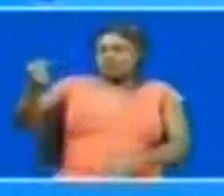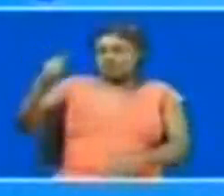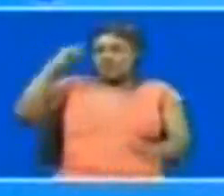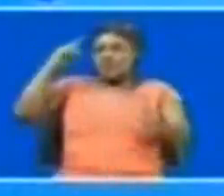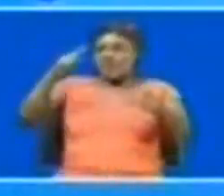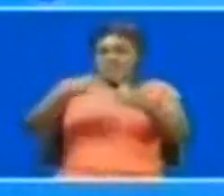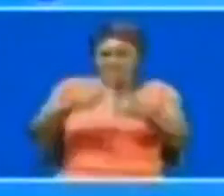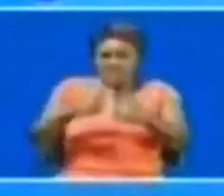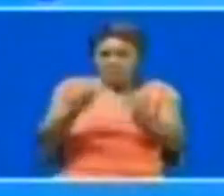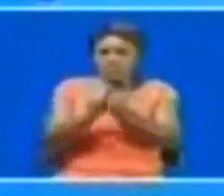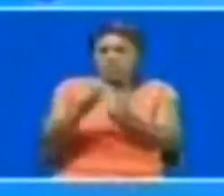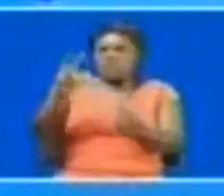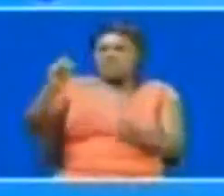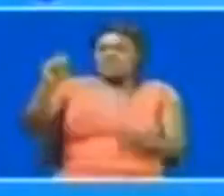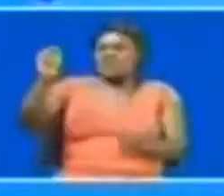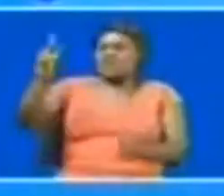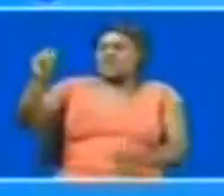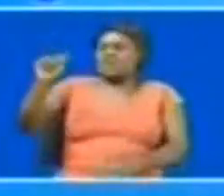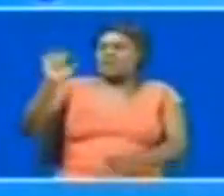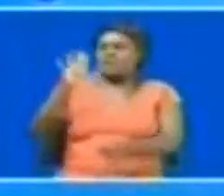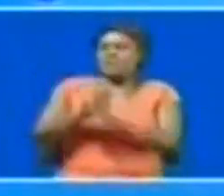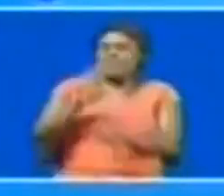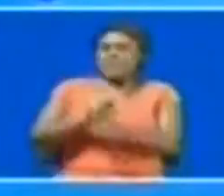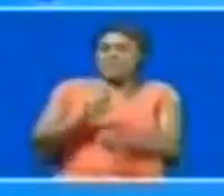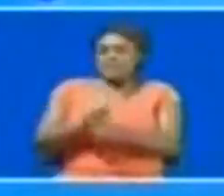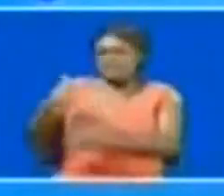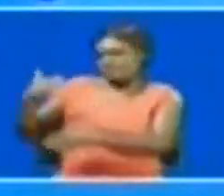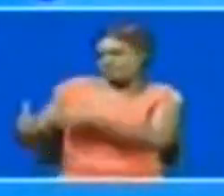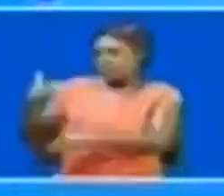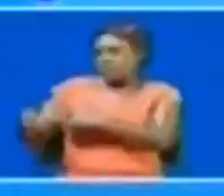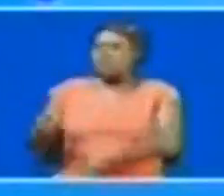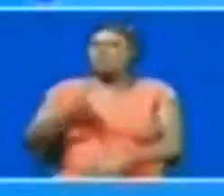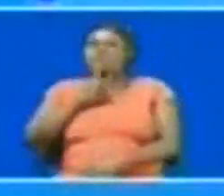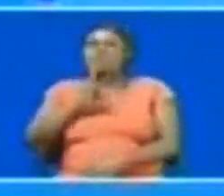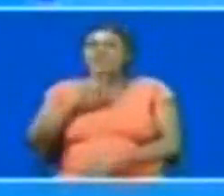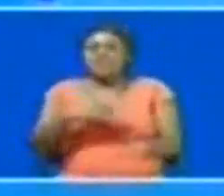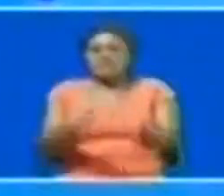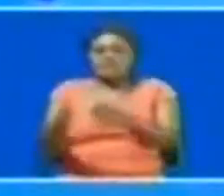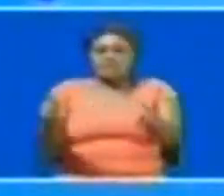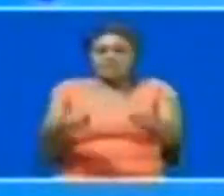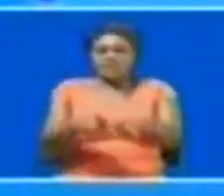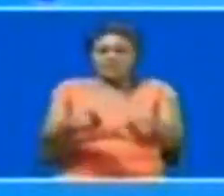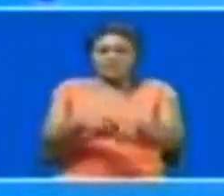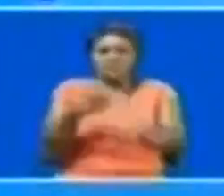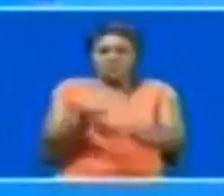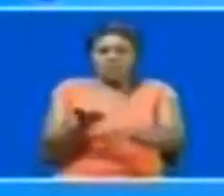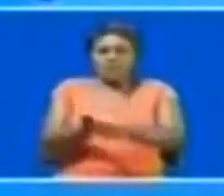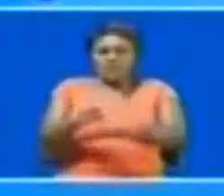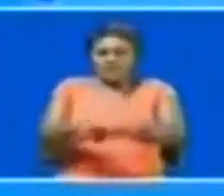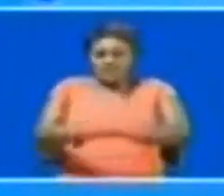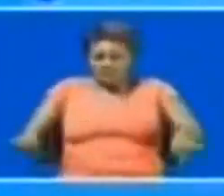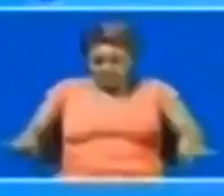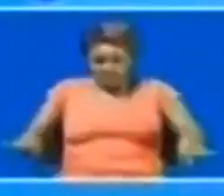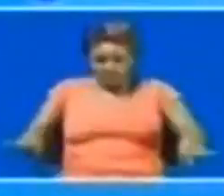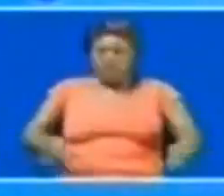104 inalengwa na mamlaka ya mazingira NEMA, mingi yao ikiwa kando kando mwa mito na vile vile chemichemi hapa jijini